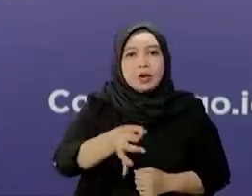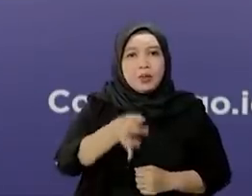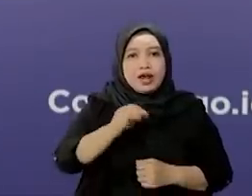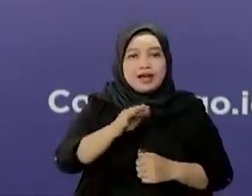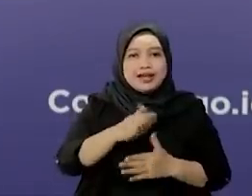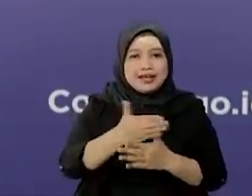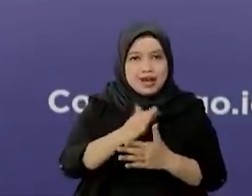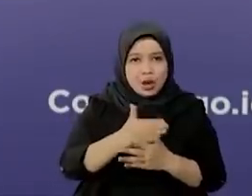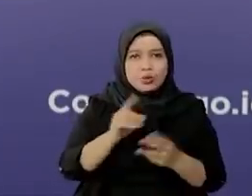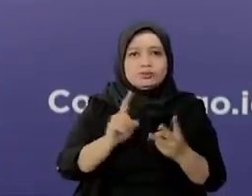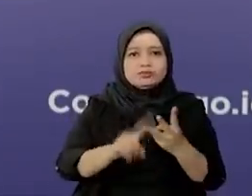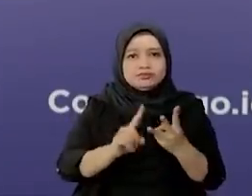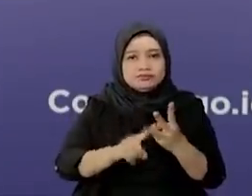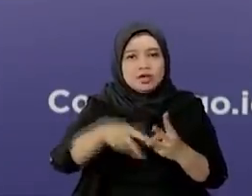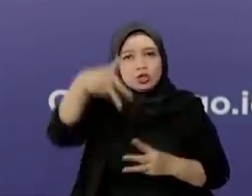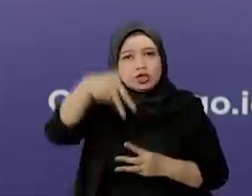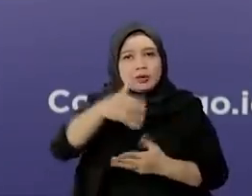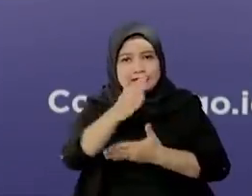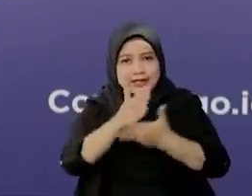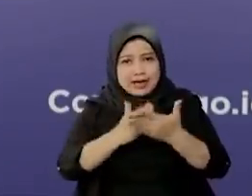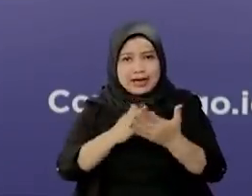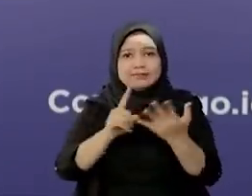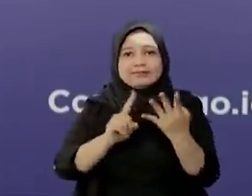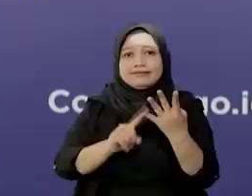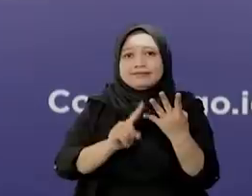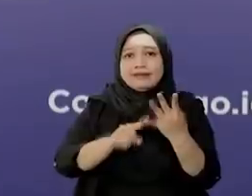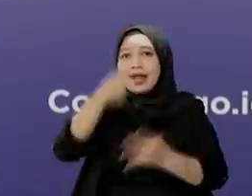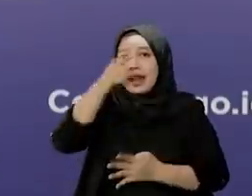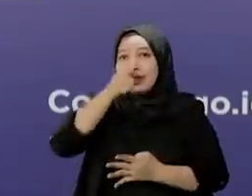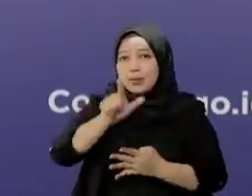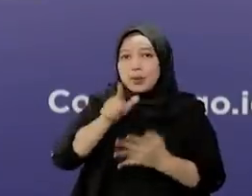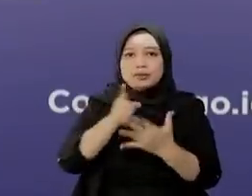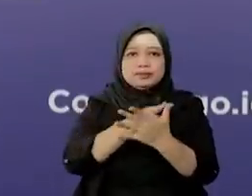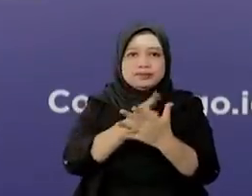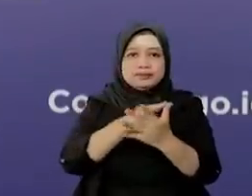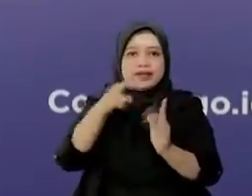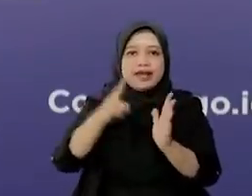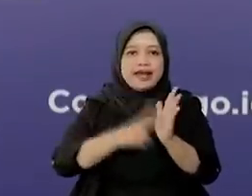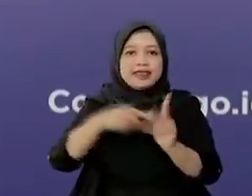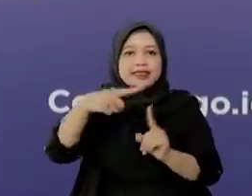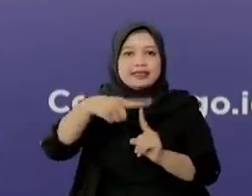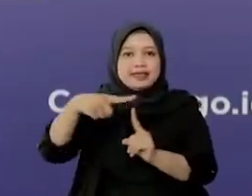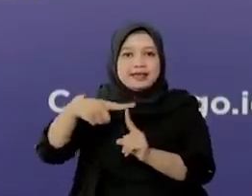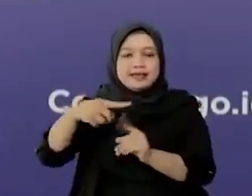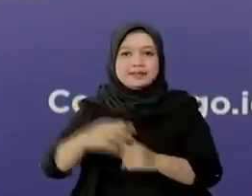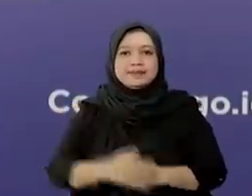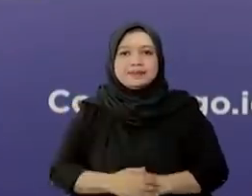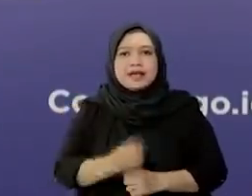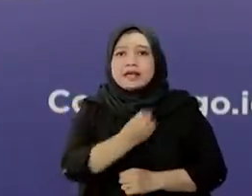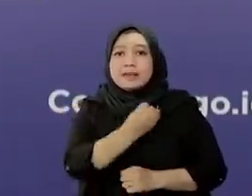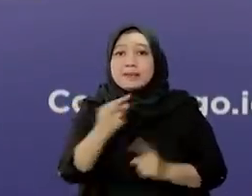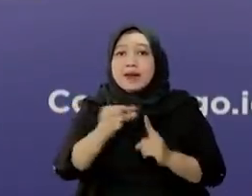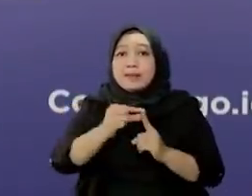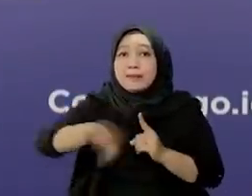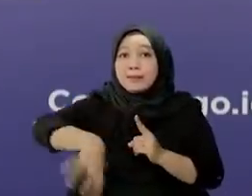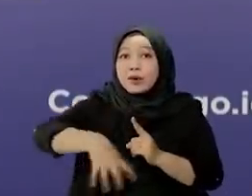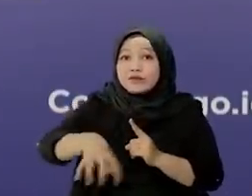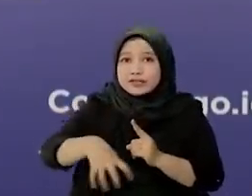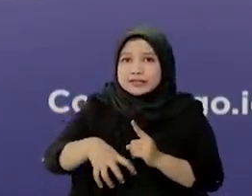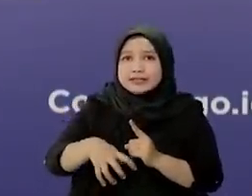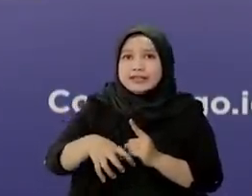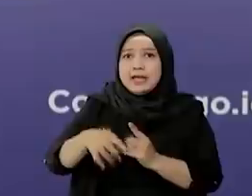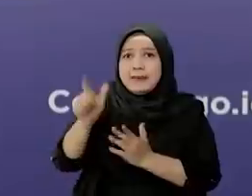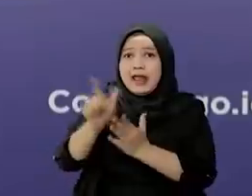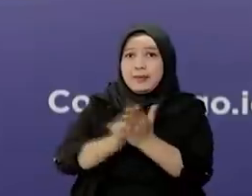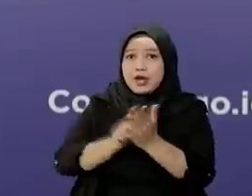Sulawesi Tengah rampung dan Nusa Tenggara Timur beberapa provinsi yang melaporkan jumlah sembuh